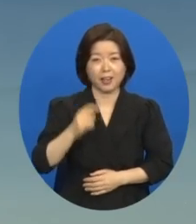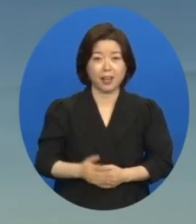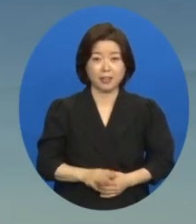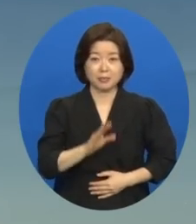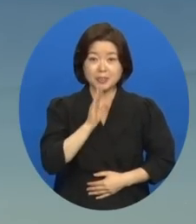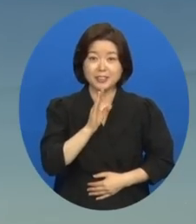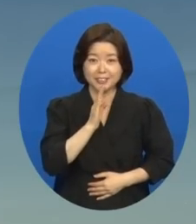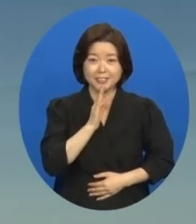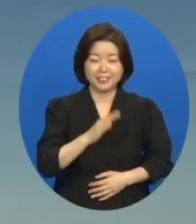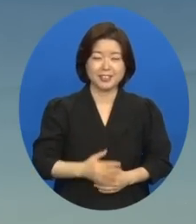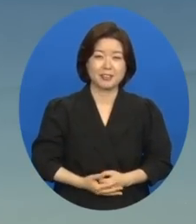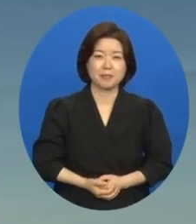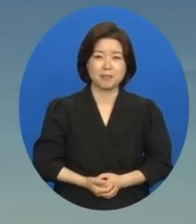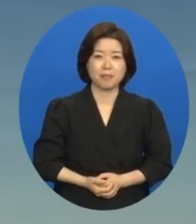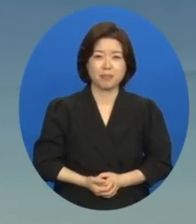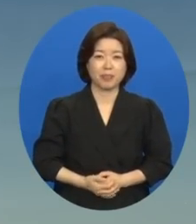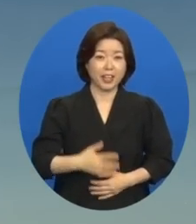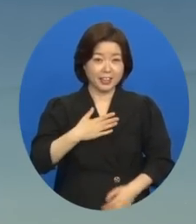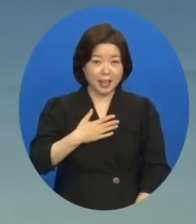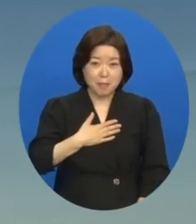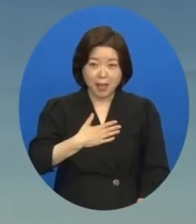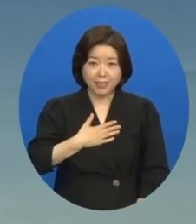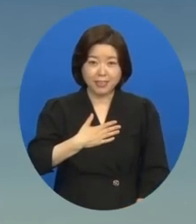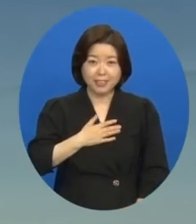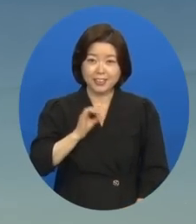그렇죠? 아, 저만 그래요?